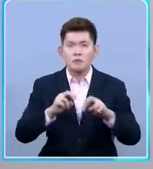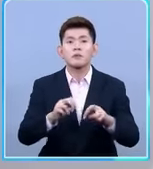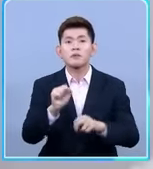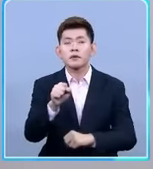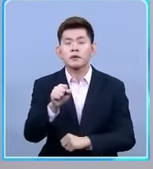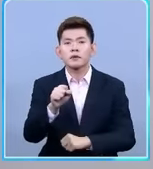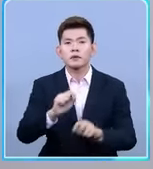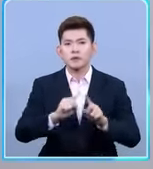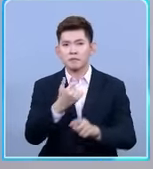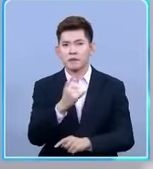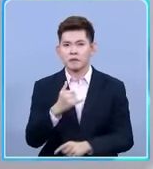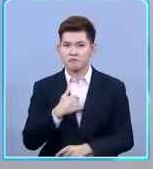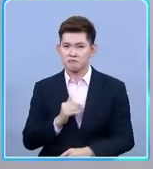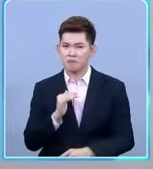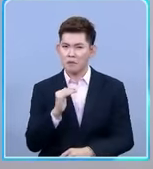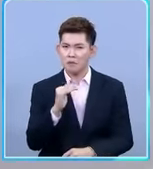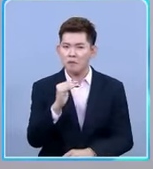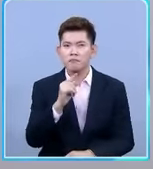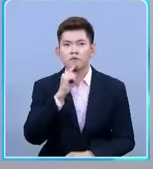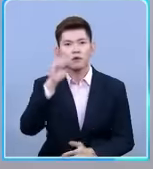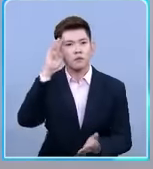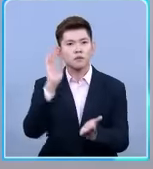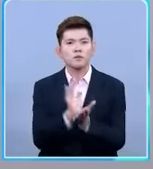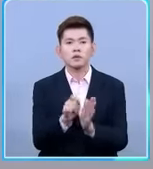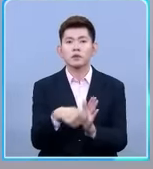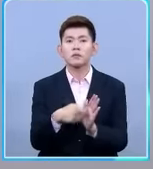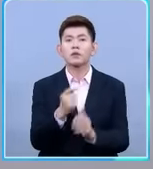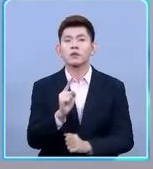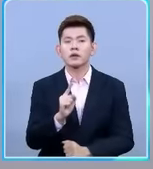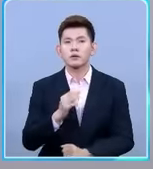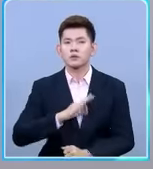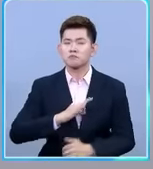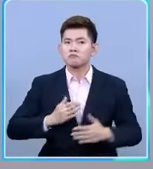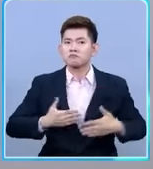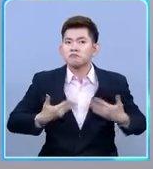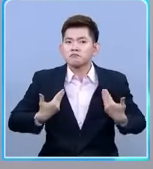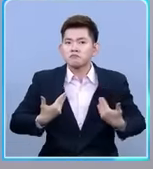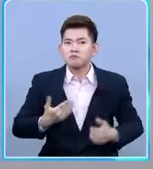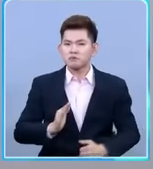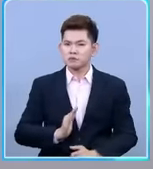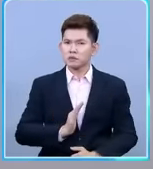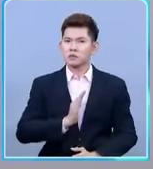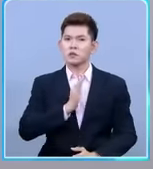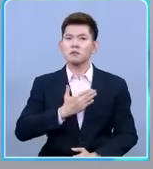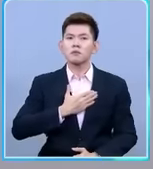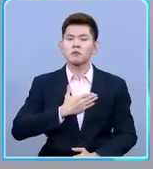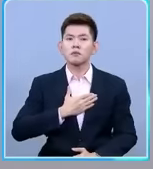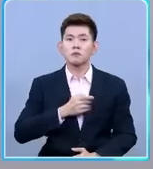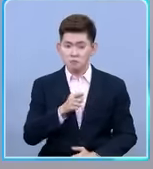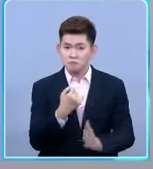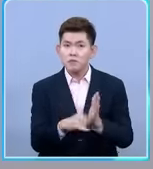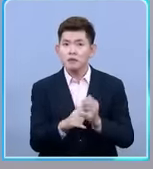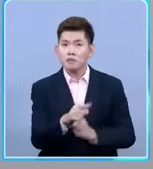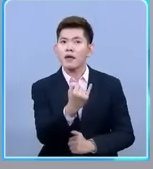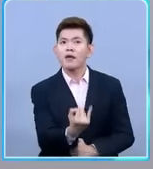แต่บางคนที่เขาเดินหน้าดำเนินคดีเพราะว่าเขาเอาแบบความสะใจอ่ะ มันเป็นเรื่องศักดิ์ศรีถูกไหมฮะประมาณว่าเออเนี่ยคุณผิดจริงคุณแพ้